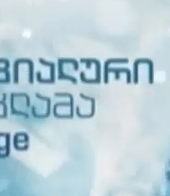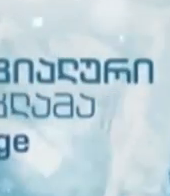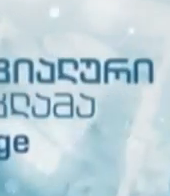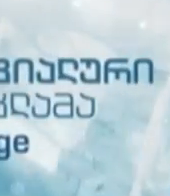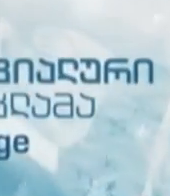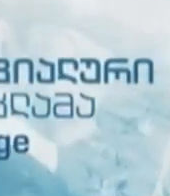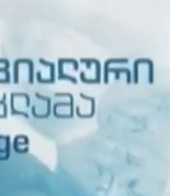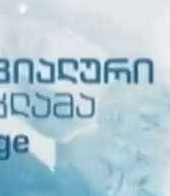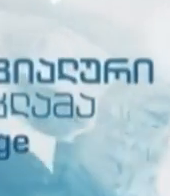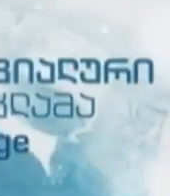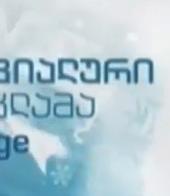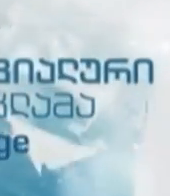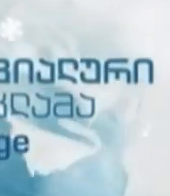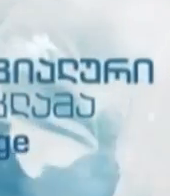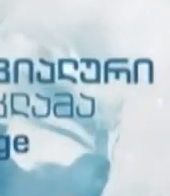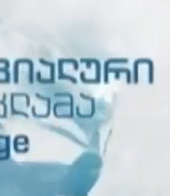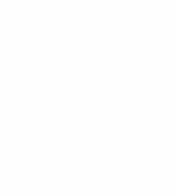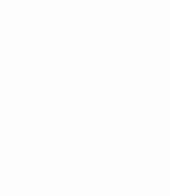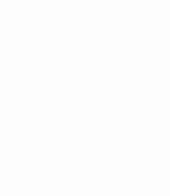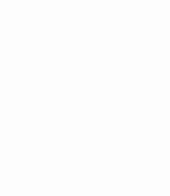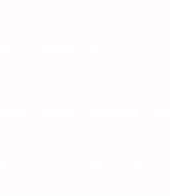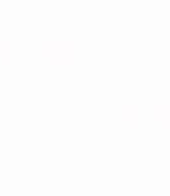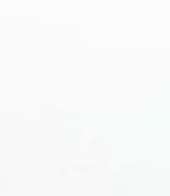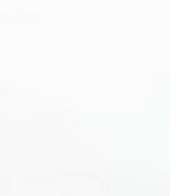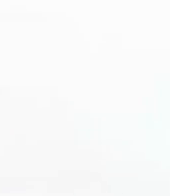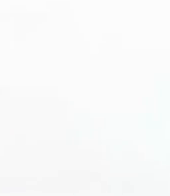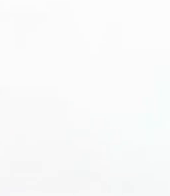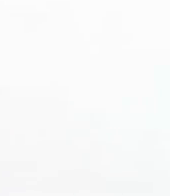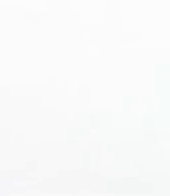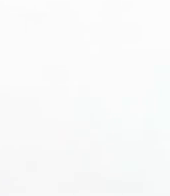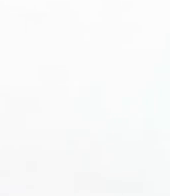ეს არის ჩვენი